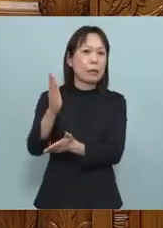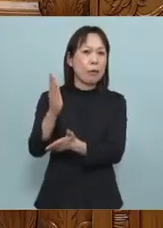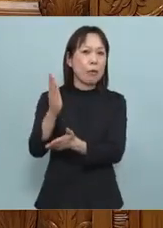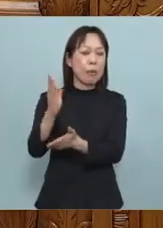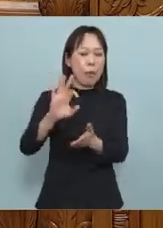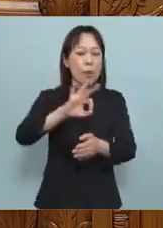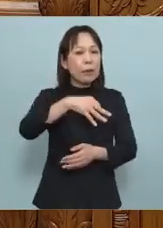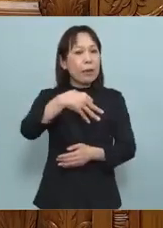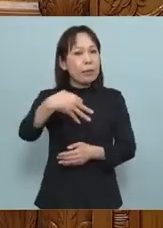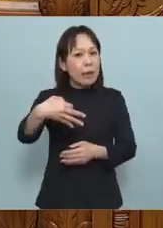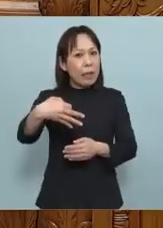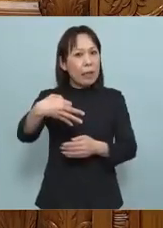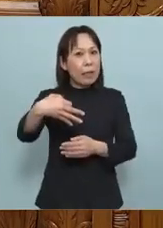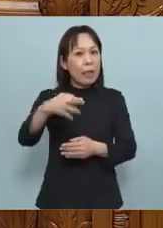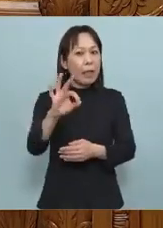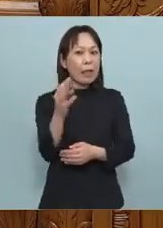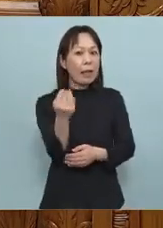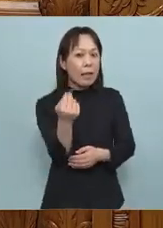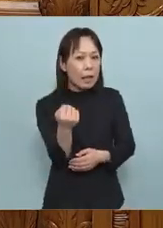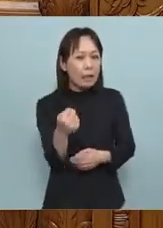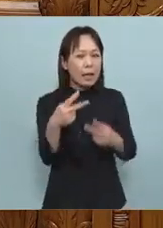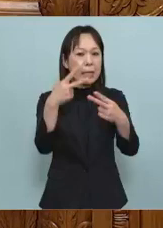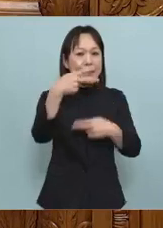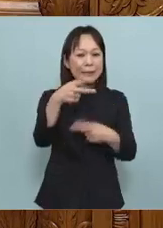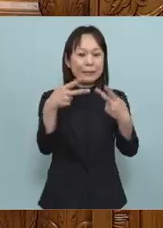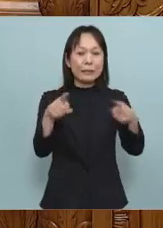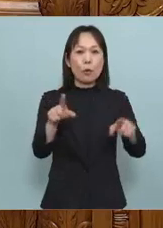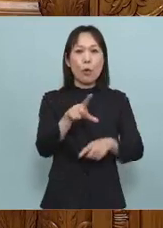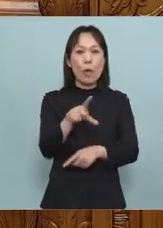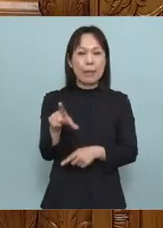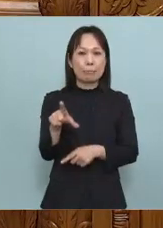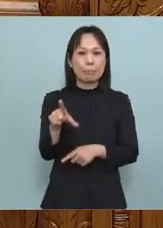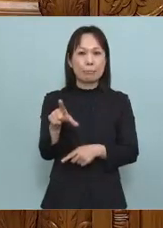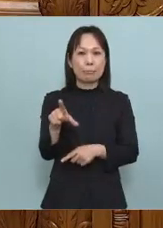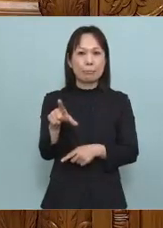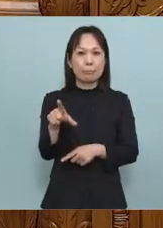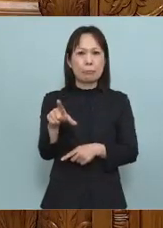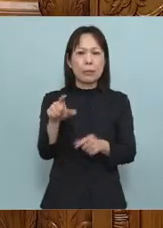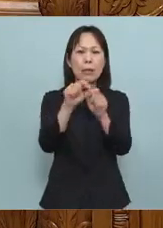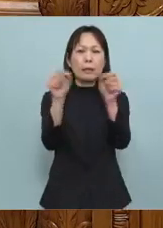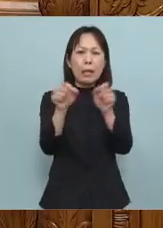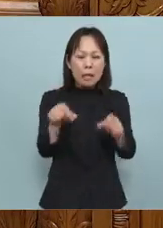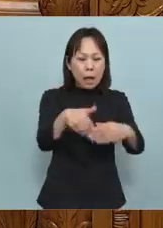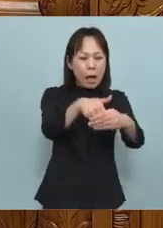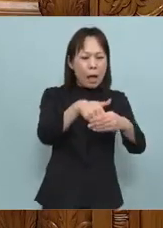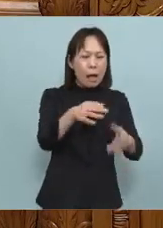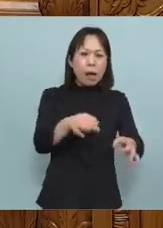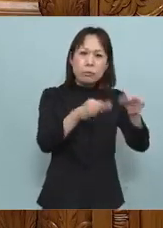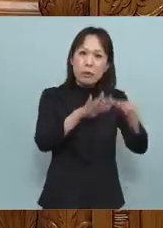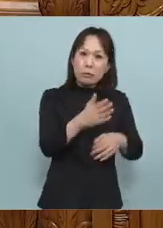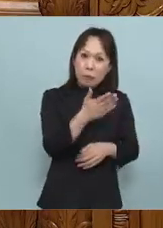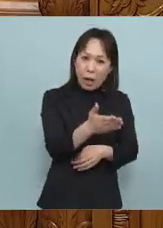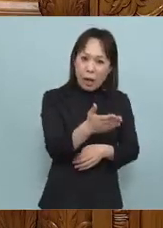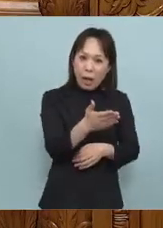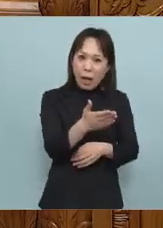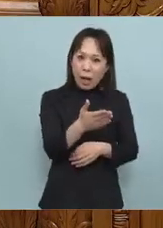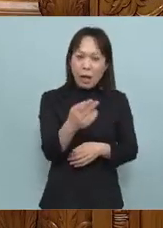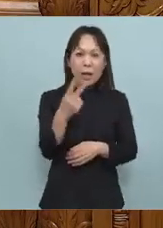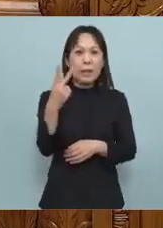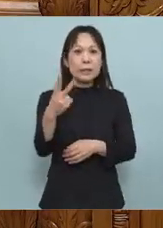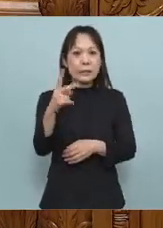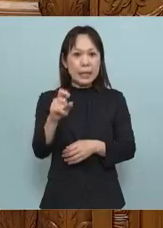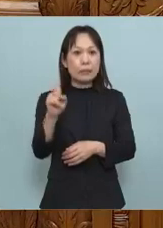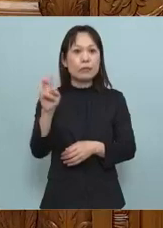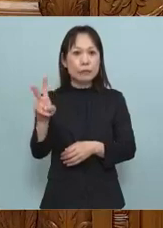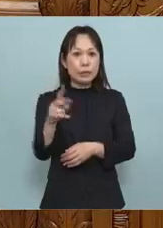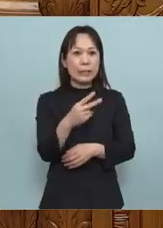は2兆円を超えています。では、どれだけの賃上げになったのか。2012年と2020年の